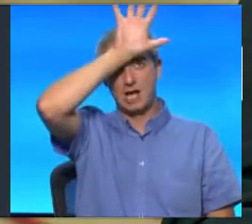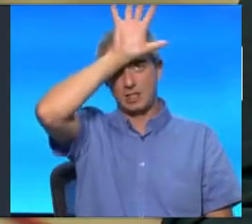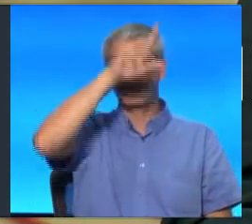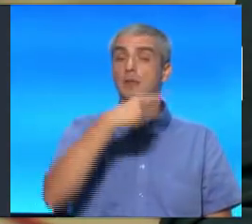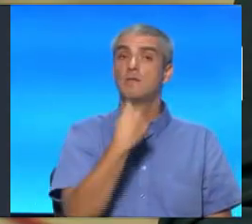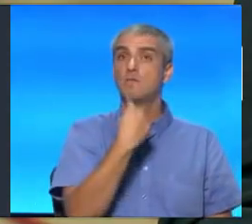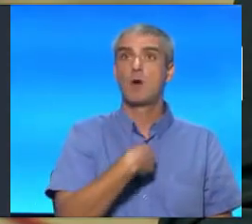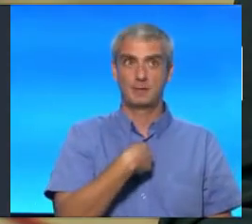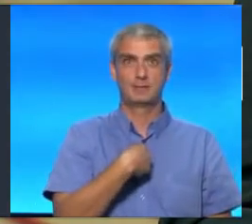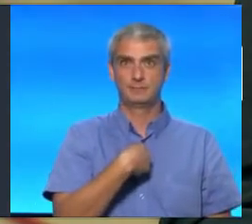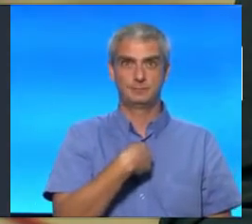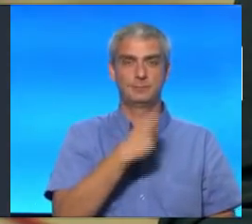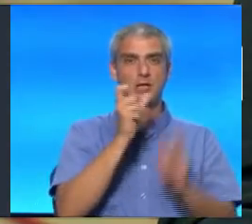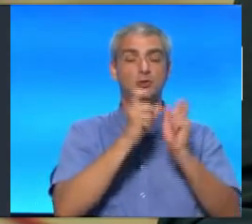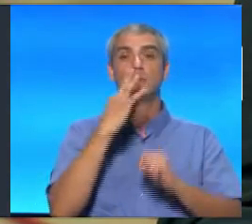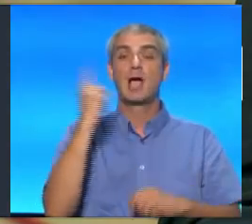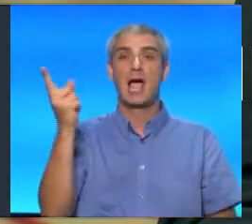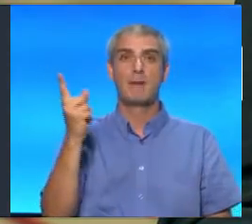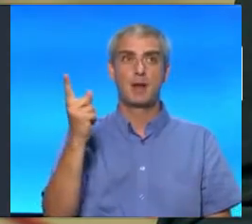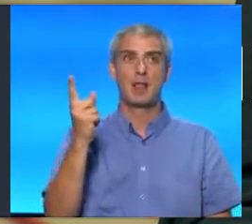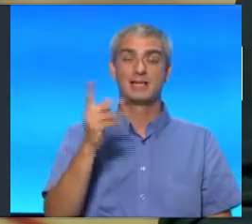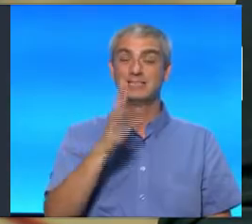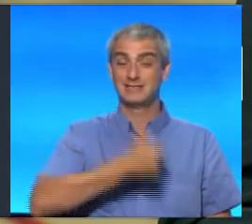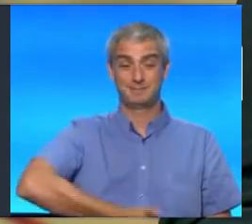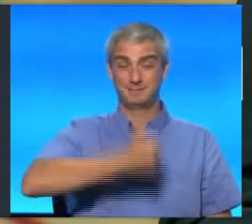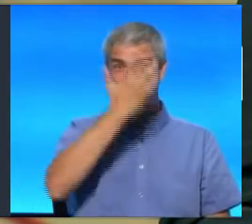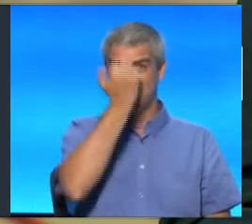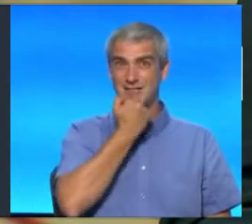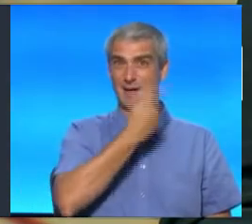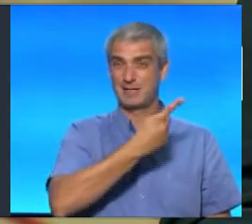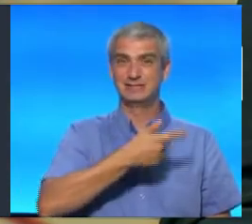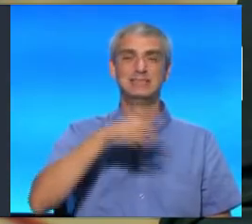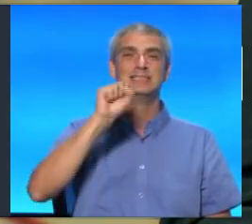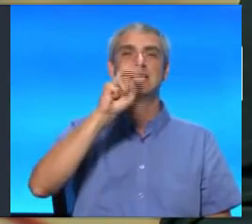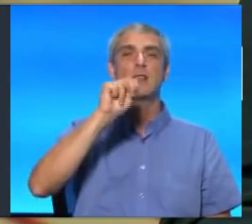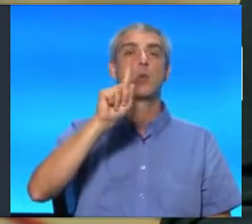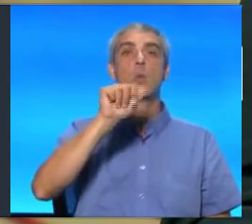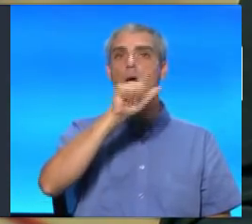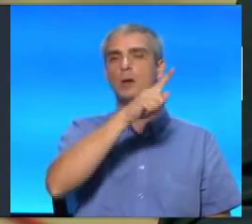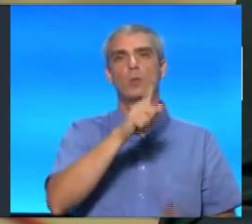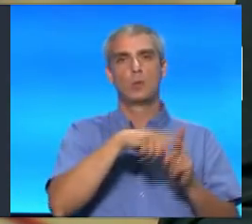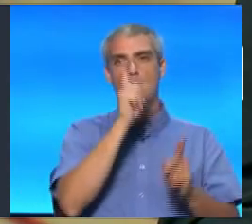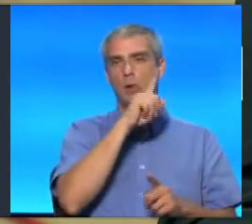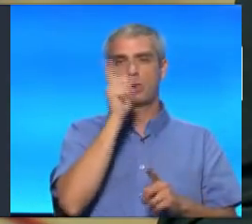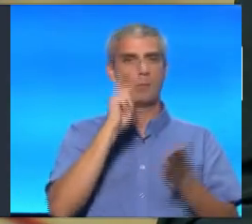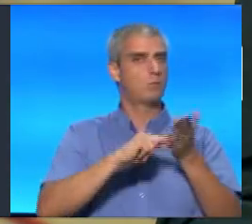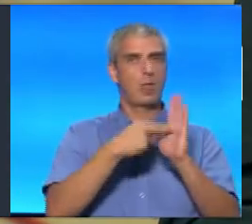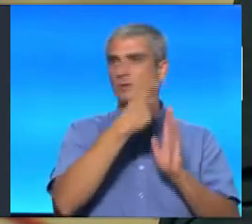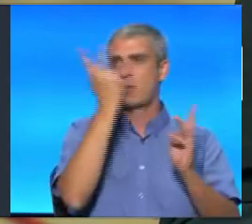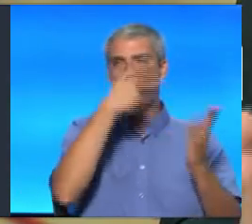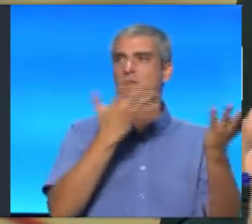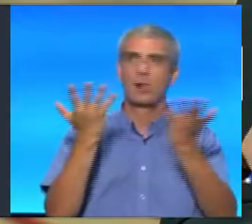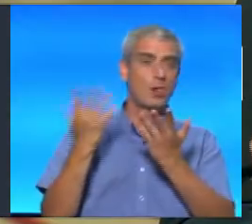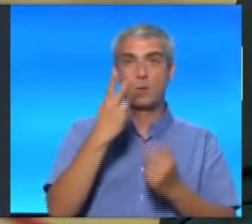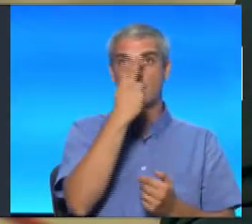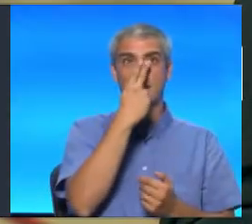לנו גורמים ברמאללה, סינואר, יחיא סינואר, מנהיג חמאס בעזה, הוא למעשה טירון פוליטי. הוא מנסה מצד